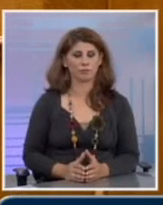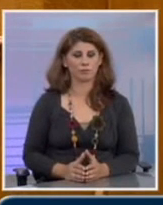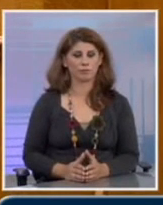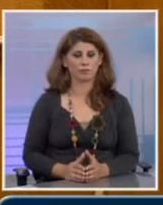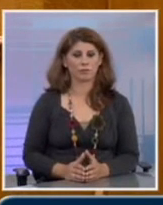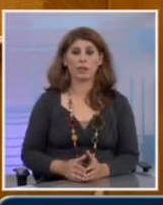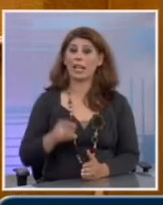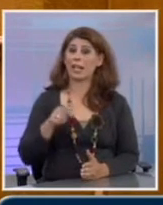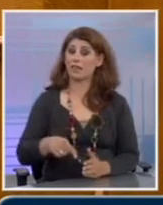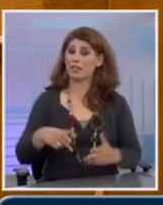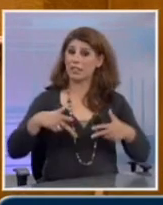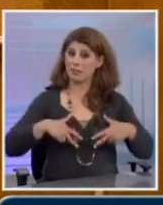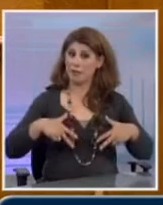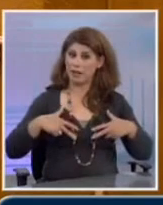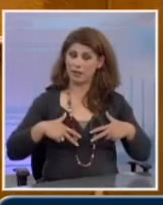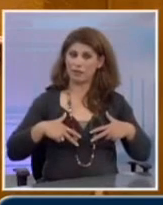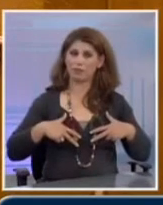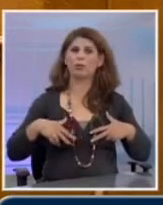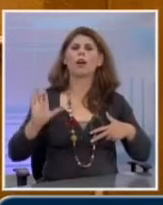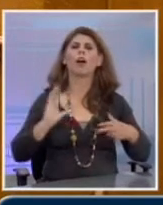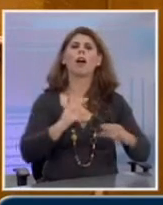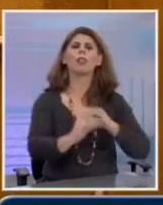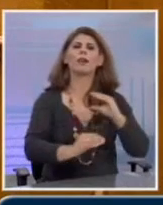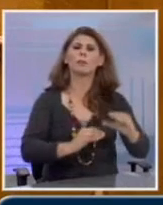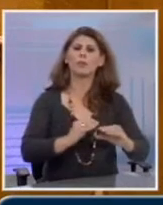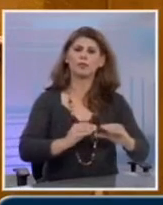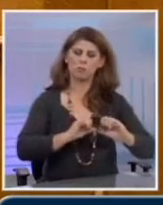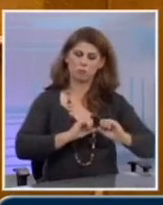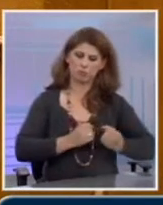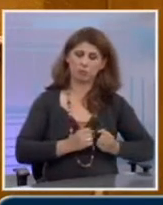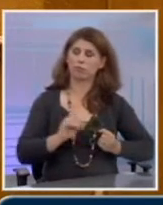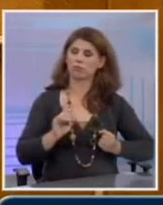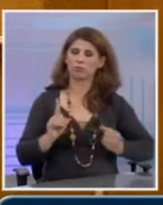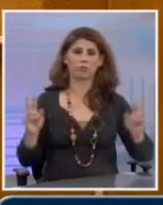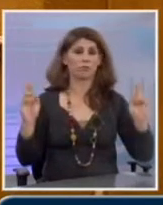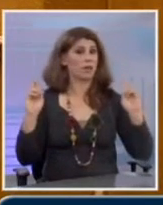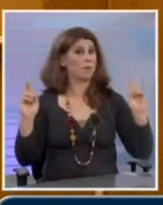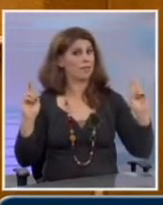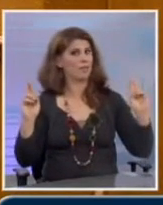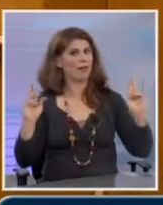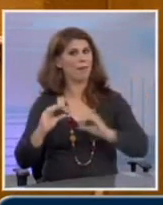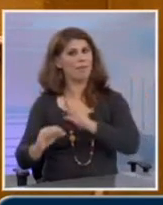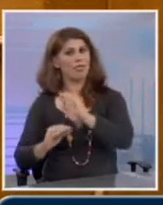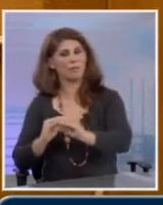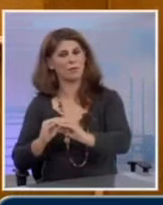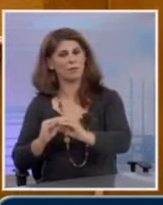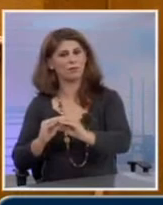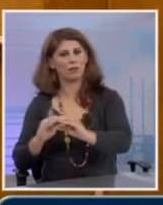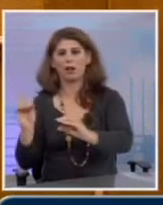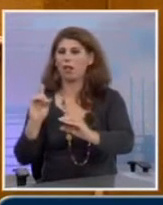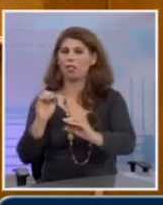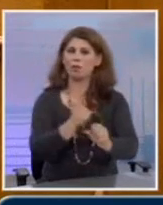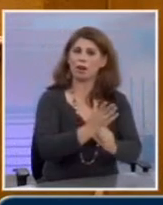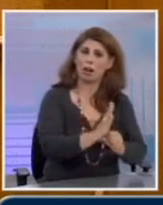σε αυτή την κυβέρνηση δεν επενδύουμε στην απελπισία αλλά στην ελπίδα. Δεν επενδύουμε στην καταστροφή αλλά